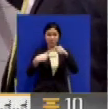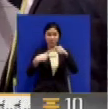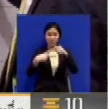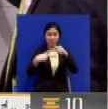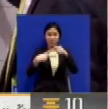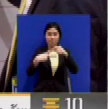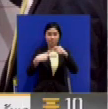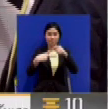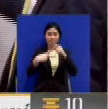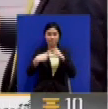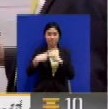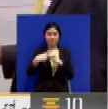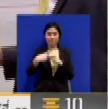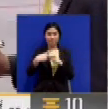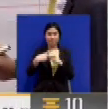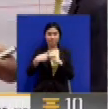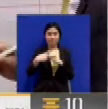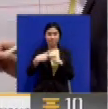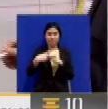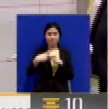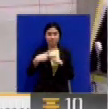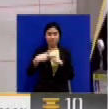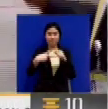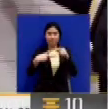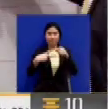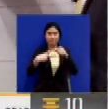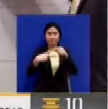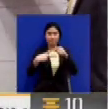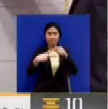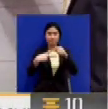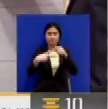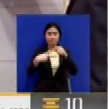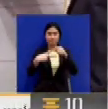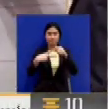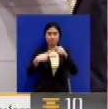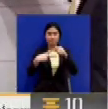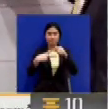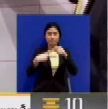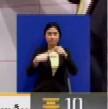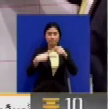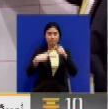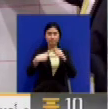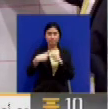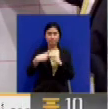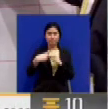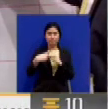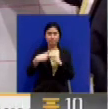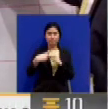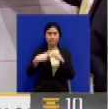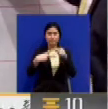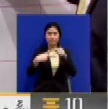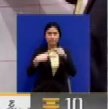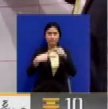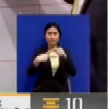อะไรนะพวกสุดยอดฮาร์ดคอร์น่ะไม่เหลือนะแต่ว่ายังมีพวกกุมารน้อยพวกยังมีพวก